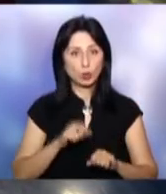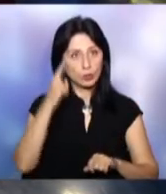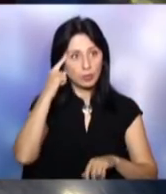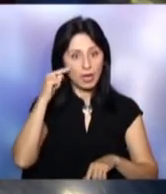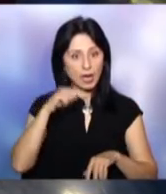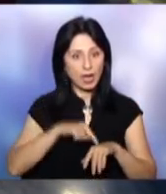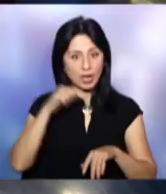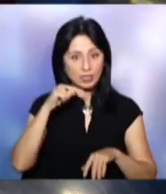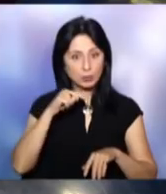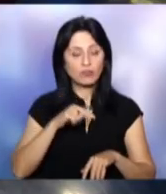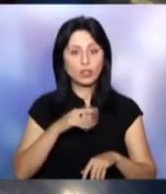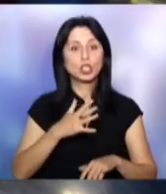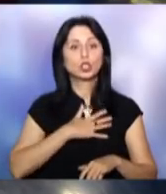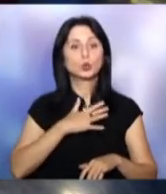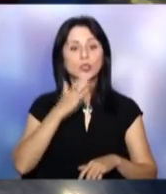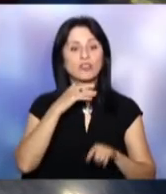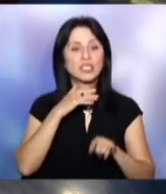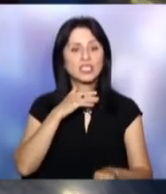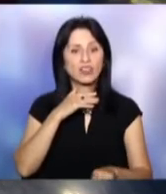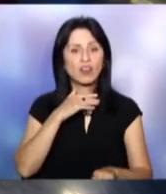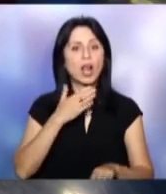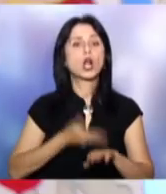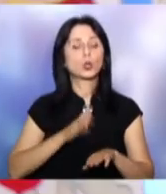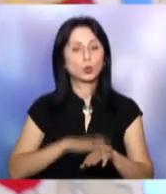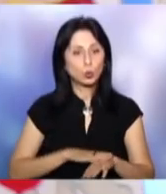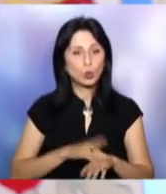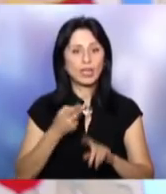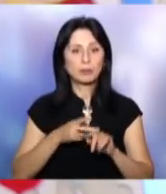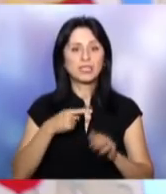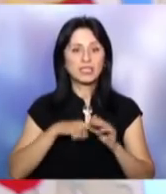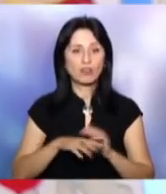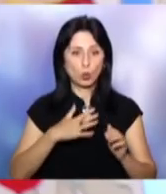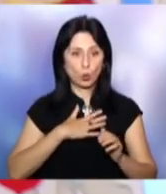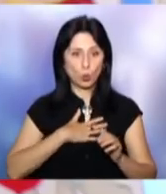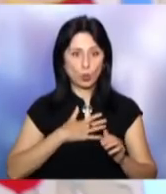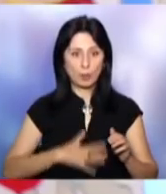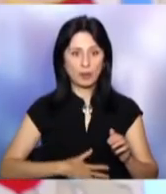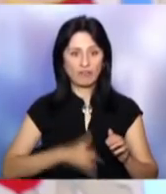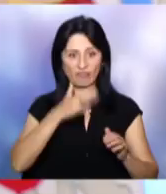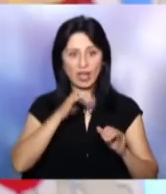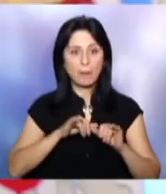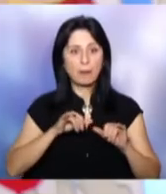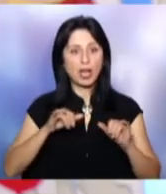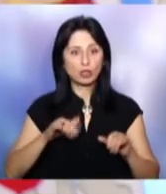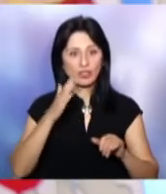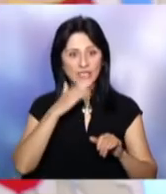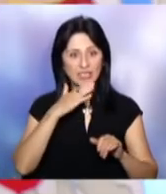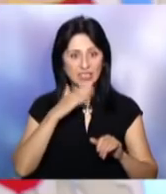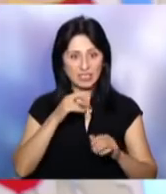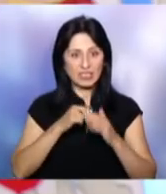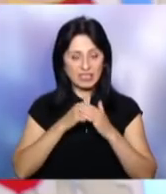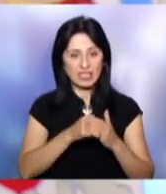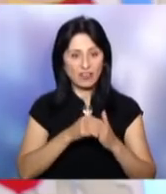გაცნობიერება და დიდია, რომ სუნთქვა წყალში ნამდვილად რთულია, იმის გამო, რომ გუმკერდი და მუცელი ვერ ფართოვდება წყლის ჰიდროსტატიკული